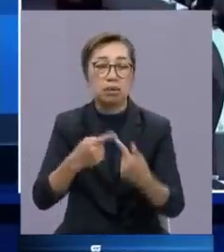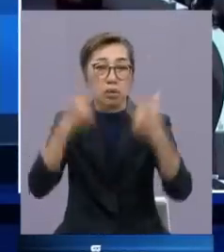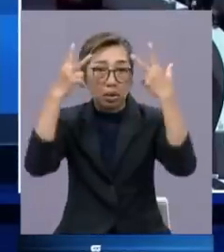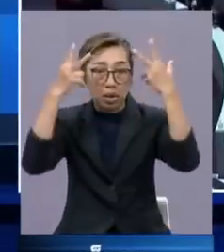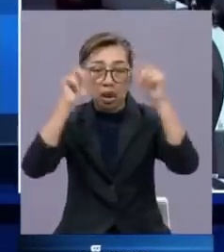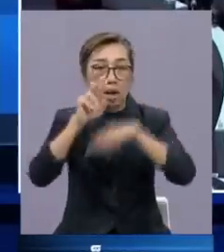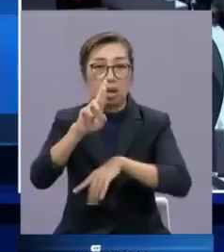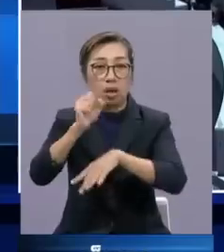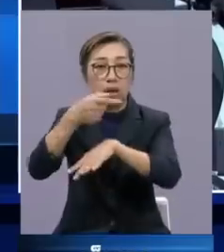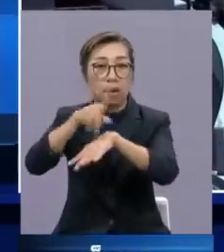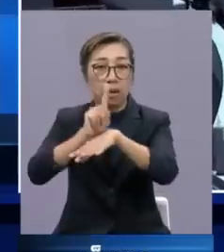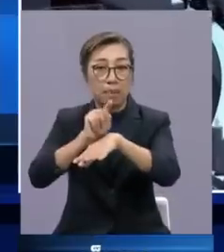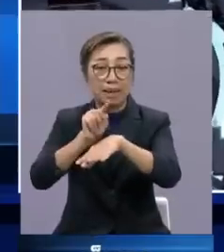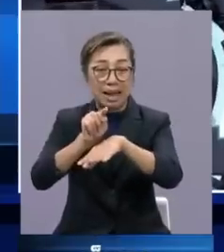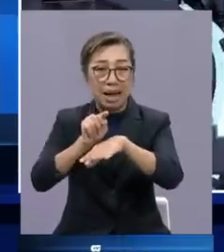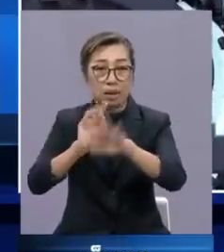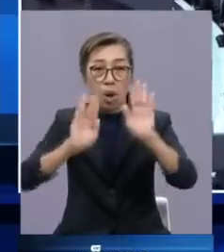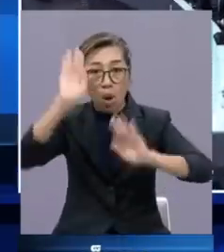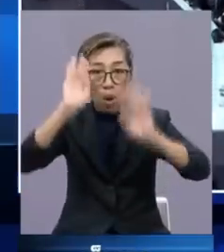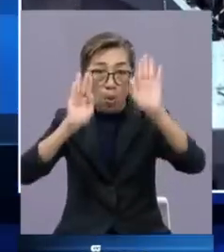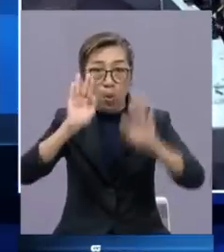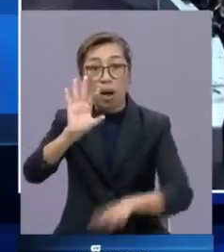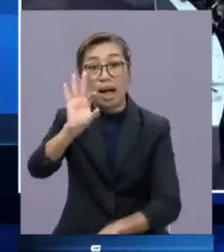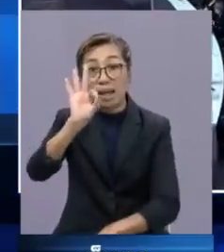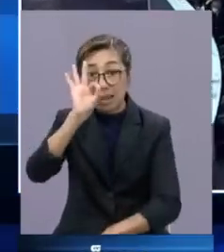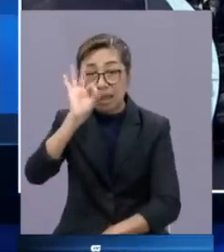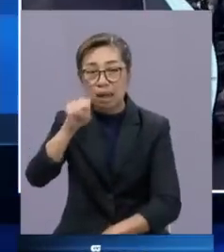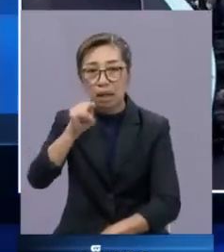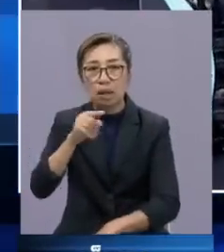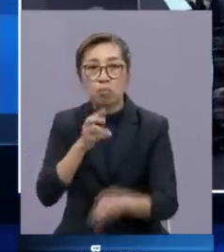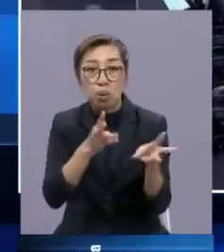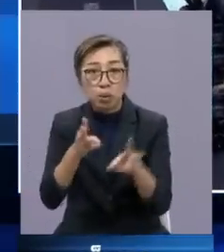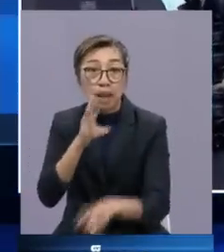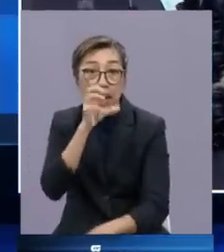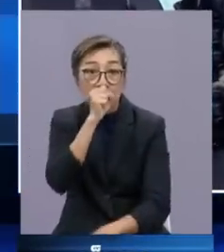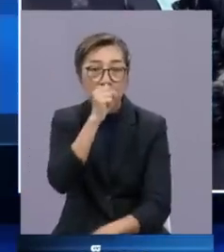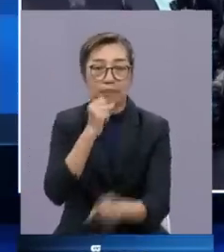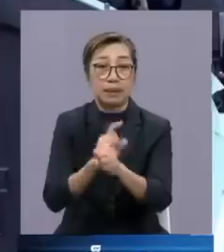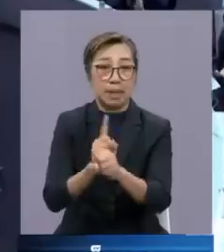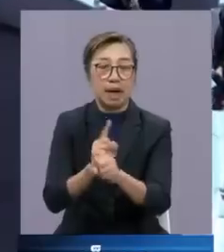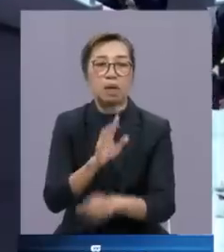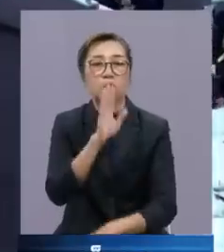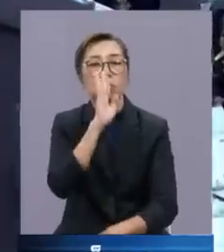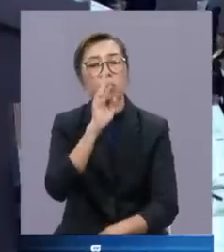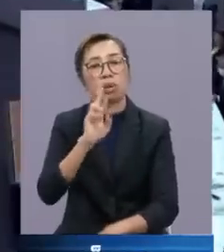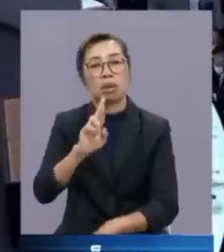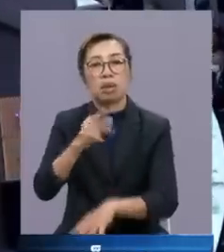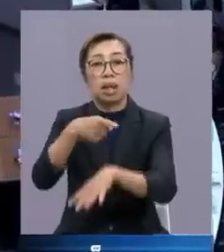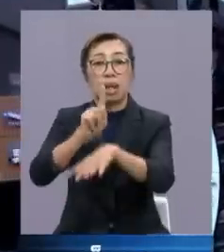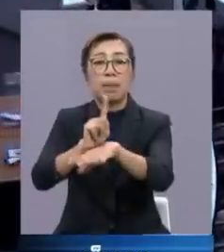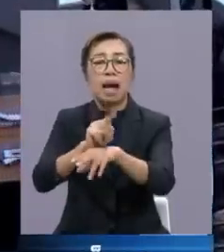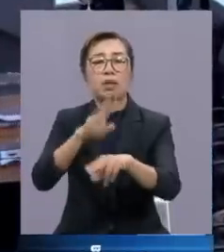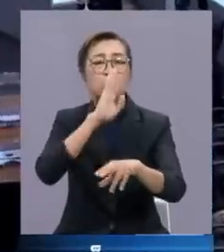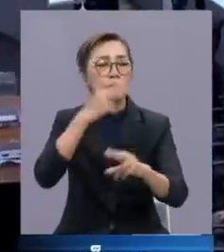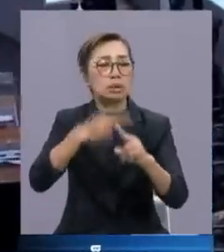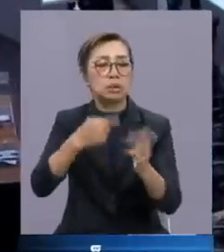โหวตประชุมสภาแล้วและจะโหวตประธานสภาแบบลับเนี่ยมันจะเกิดขึ้นตอนไหนคือถ้าคนเดียวไม่มีปัญหาคนนั้นก็จะได้เป็นเลย